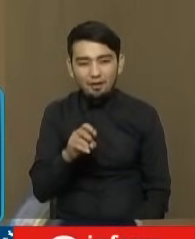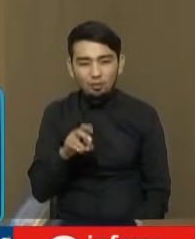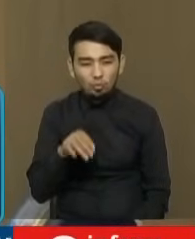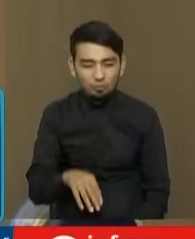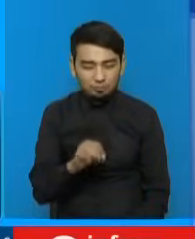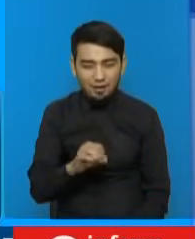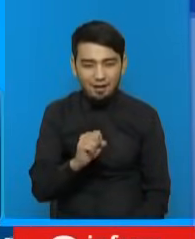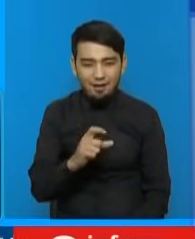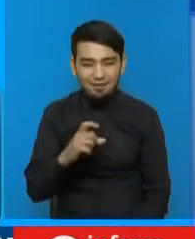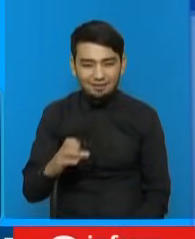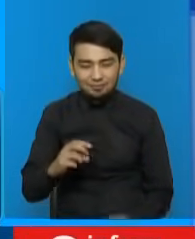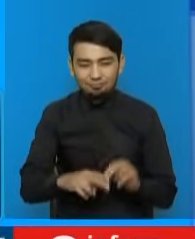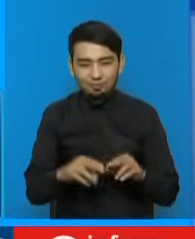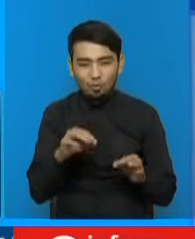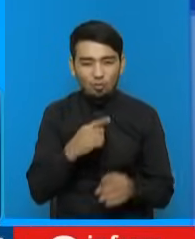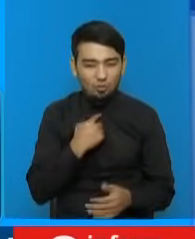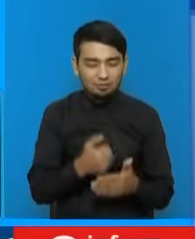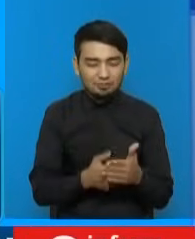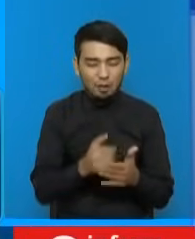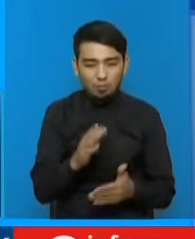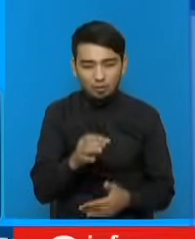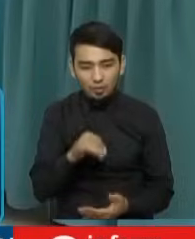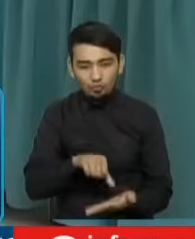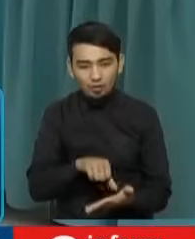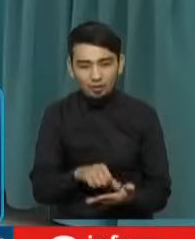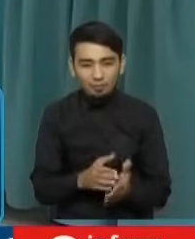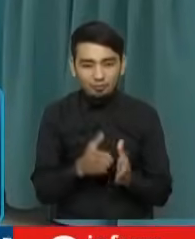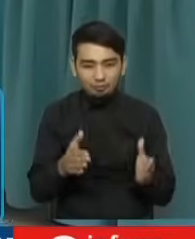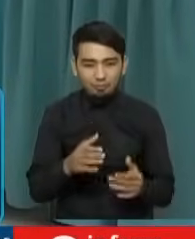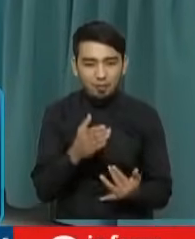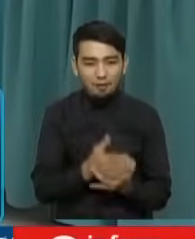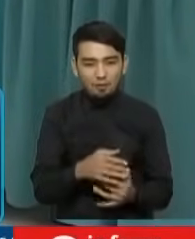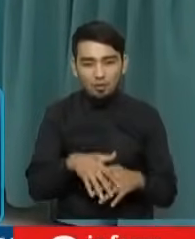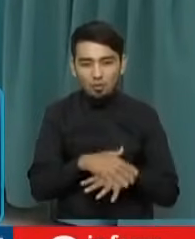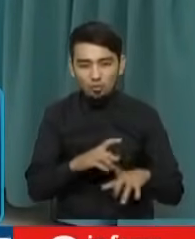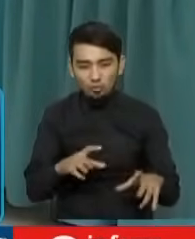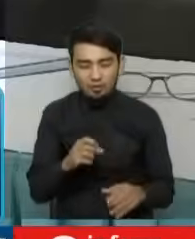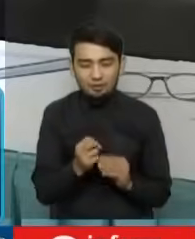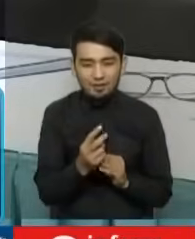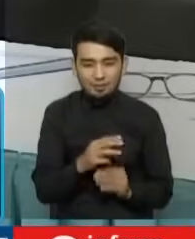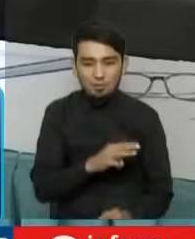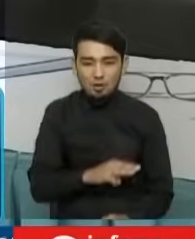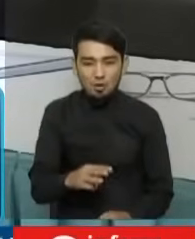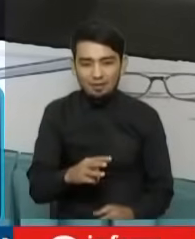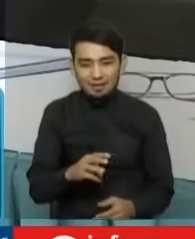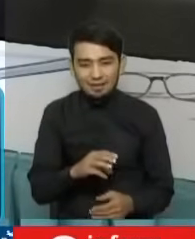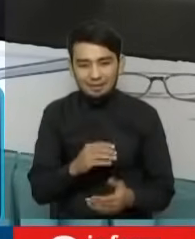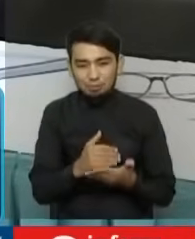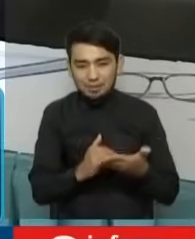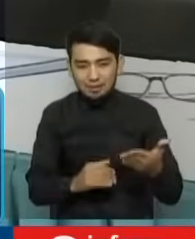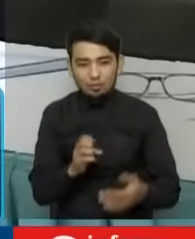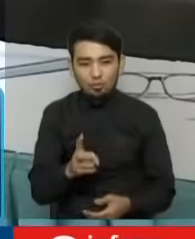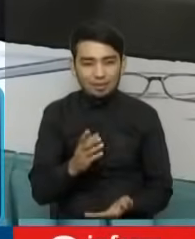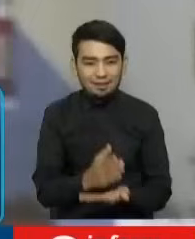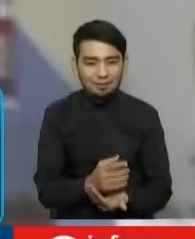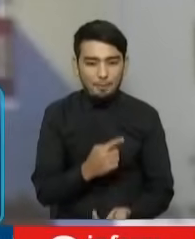легитимным. Голосование будет состоявшимся, если в нем примут участие свыше половины граждан, числящихся в 12-миллионном списке, имеющих право